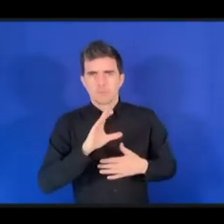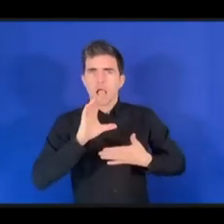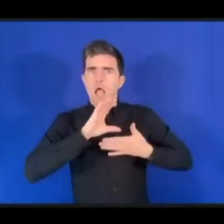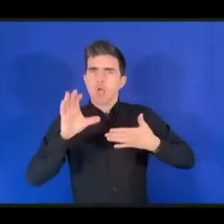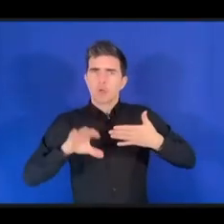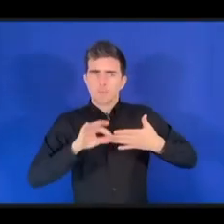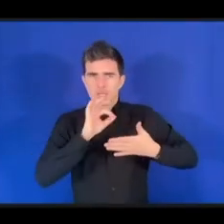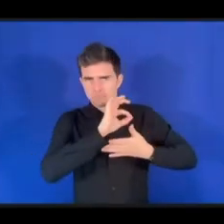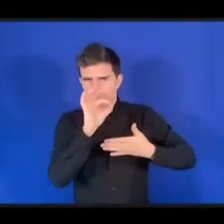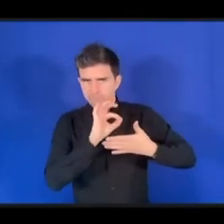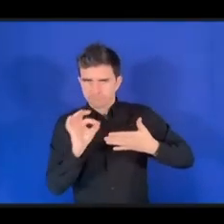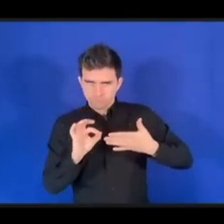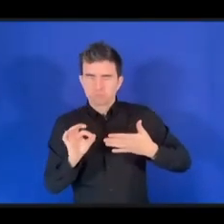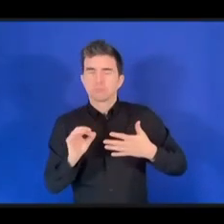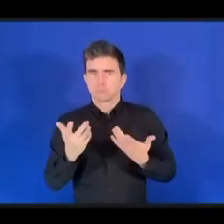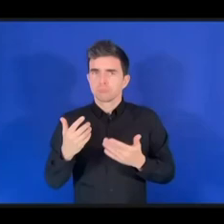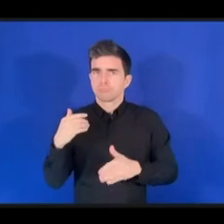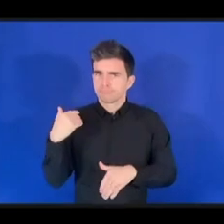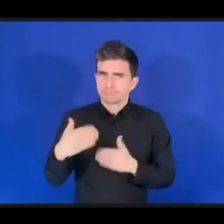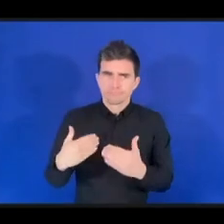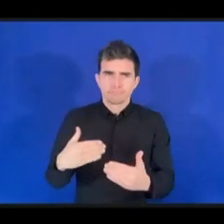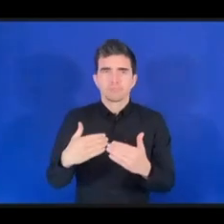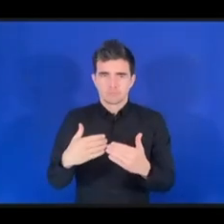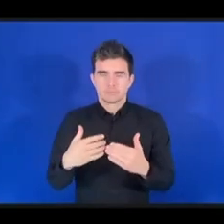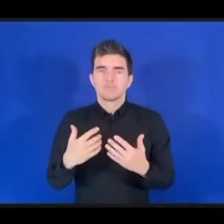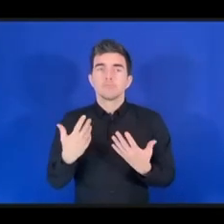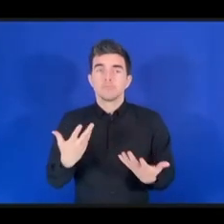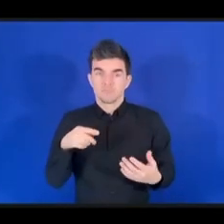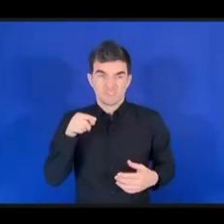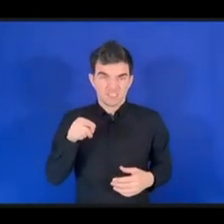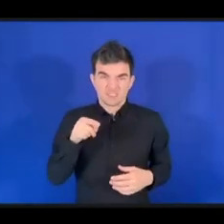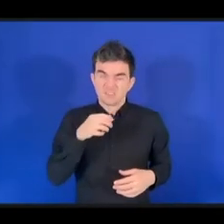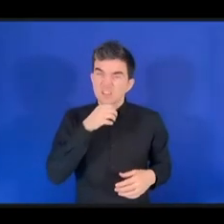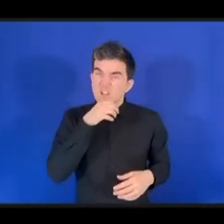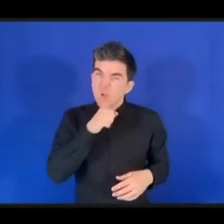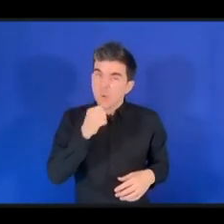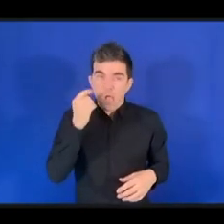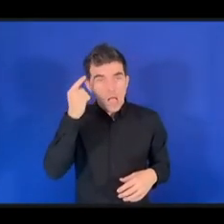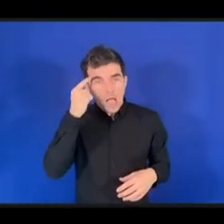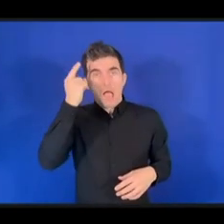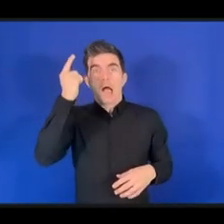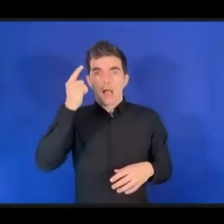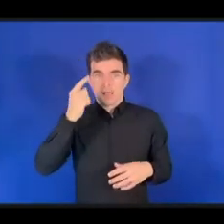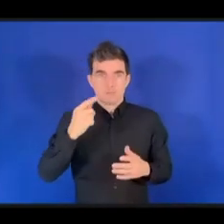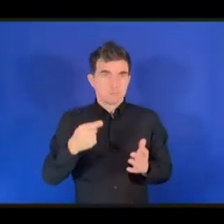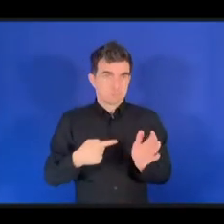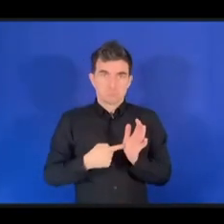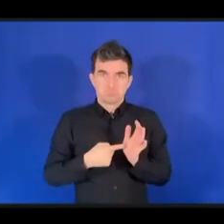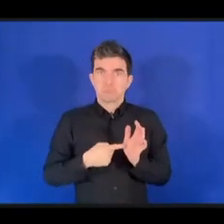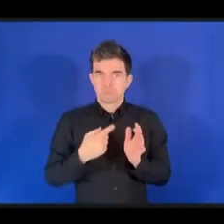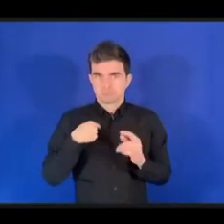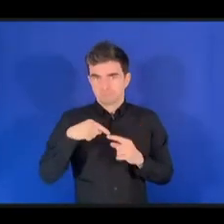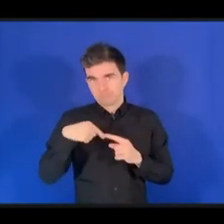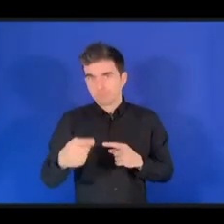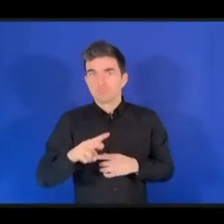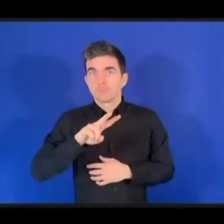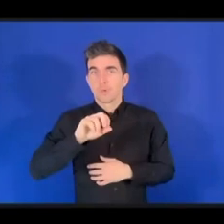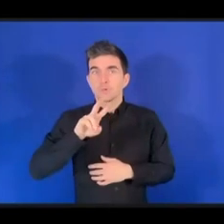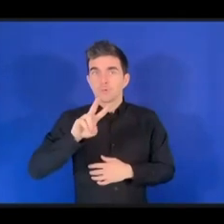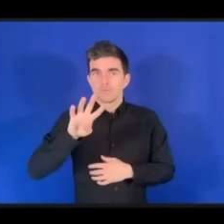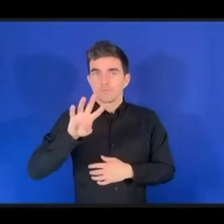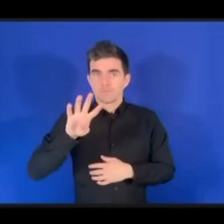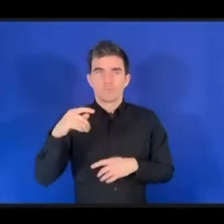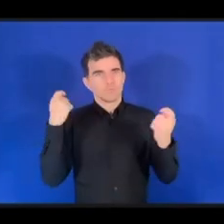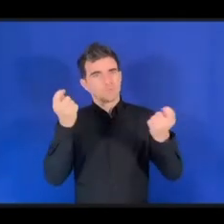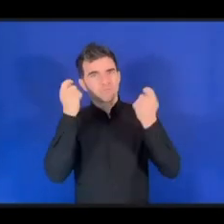للمنتدى كان هذا بناء على طلب مجموعه الكريبي كاري انا اشعر